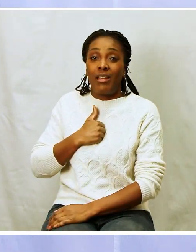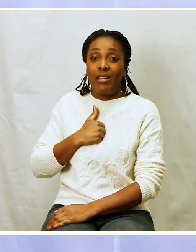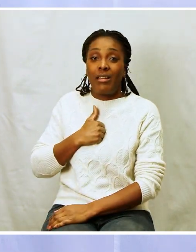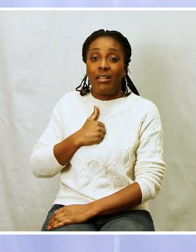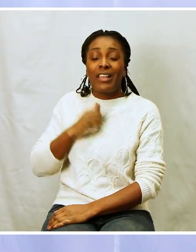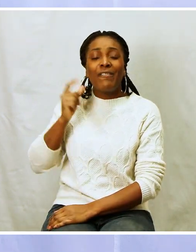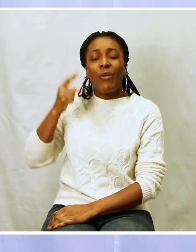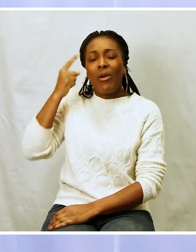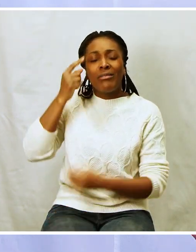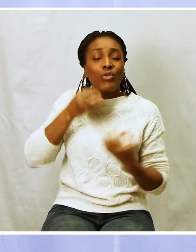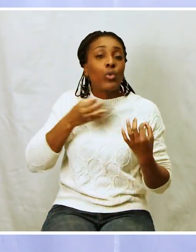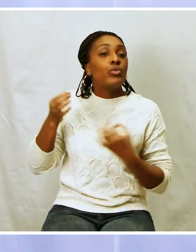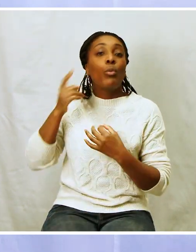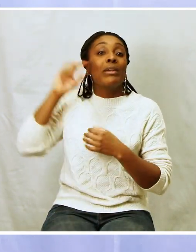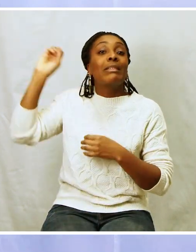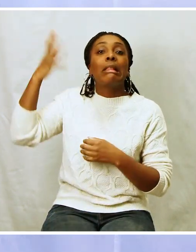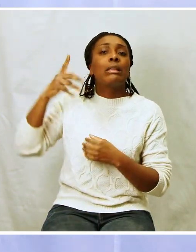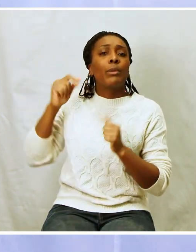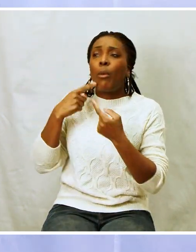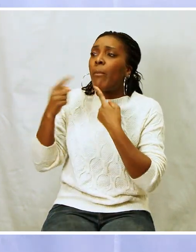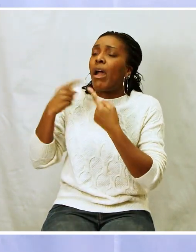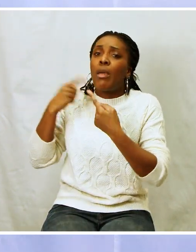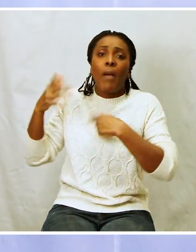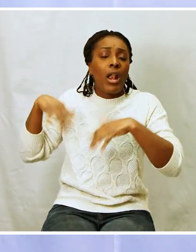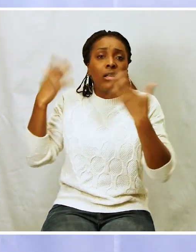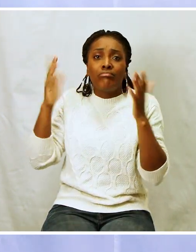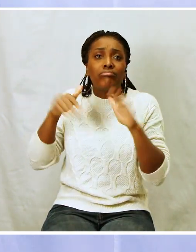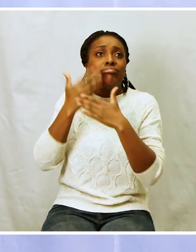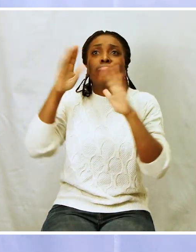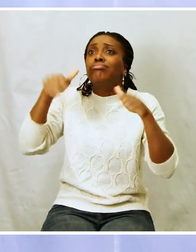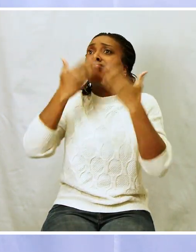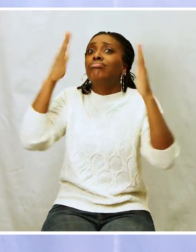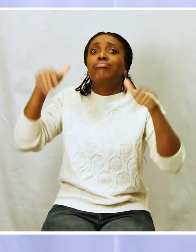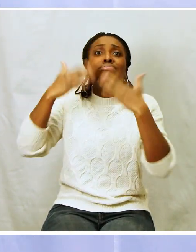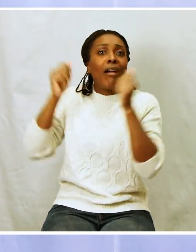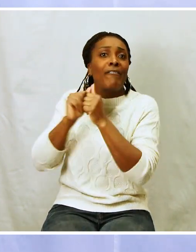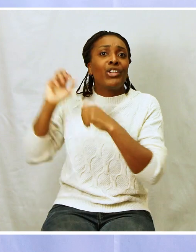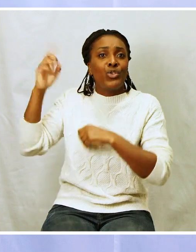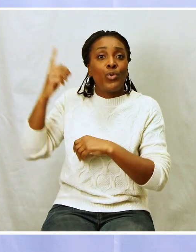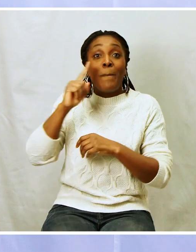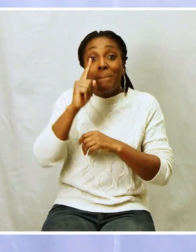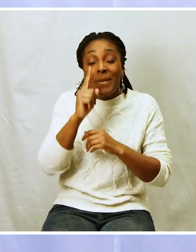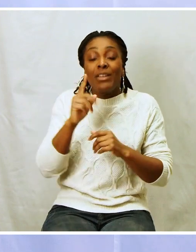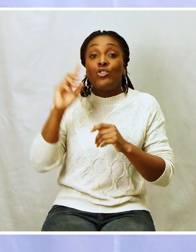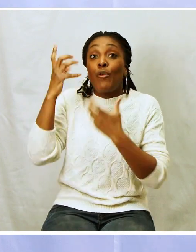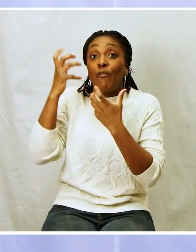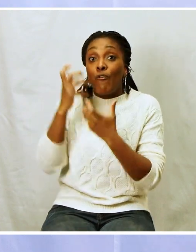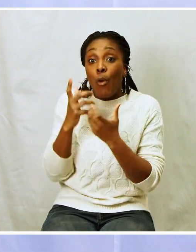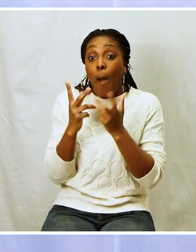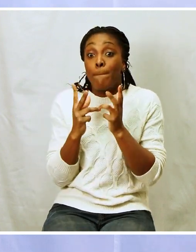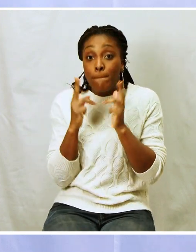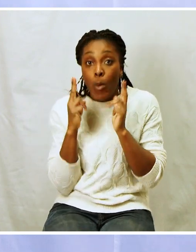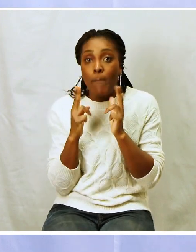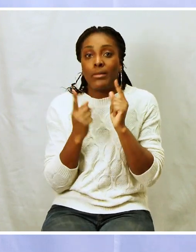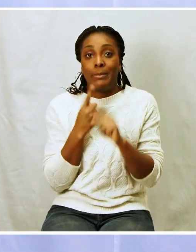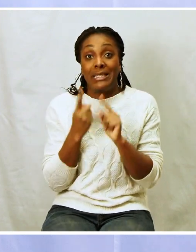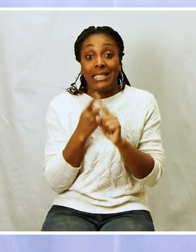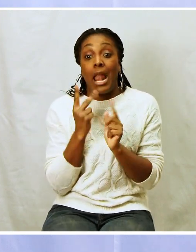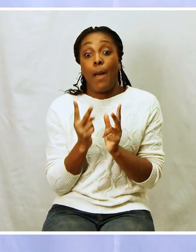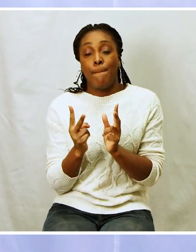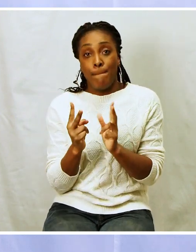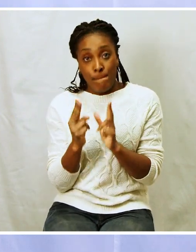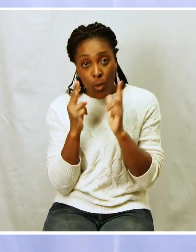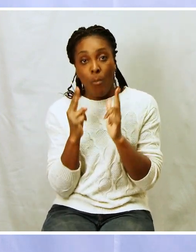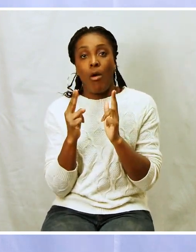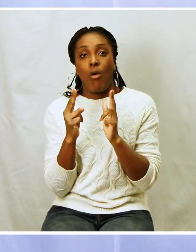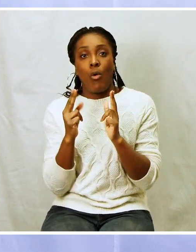Dieu puisqu'on a son esprit, donc on peut parler avec Dieu intimement, personnellement. Mais Dieu nous demande aussi eh bien, qu'on ait ces temps-là, et on y aspire, d'avoir